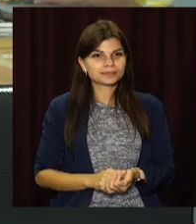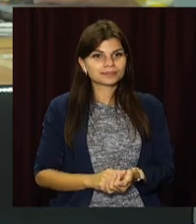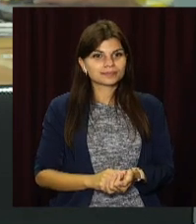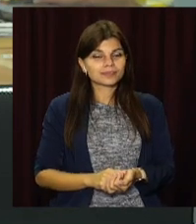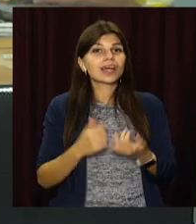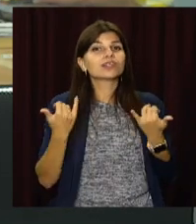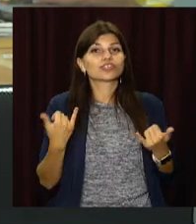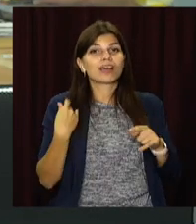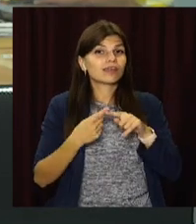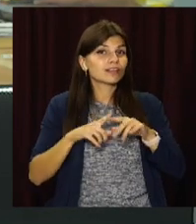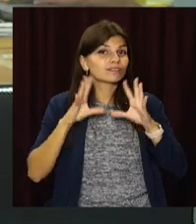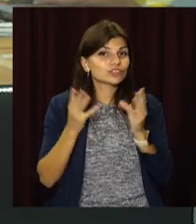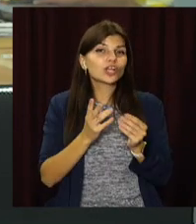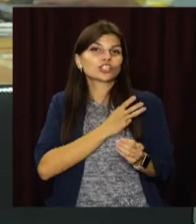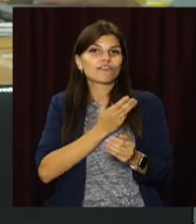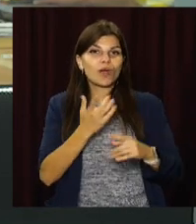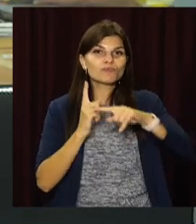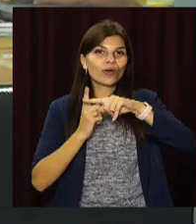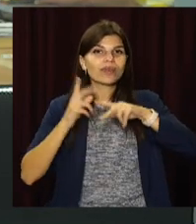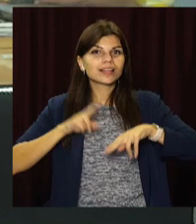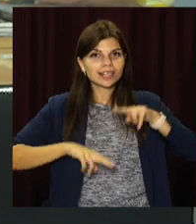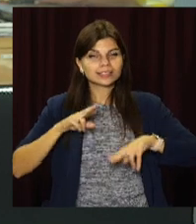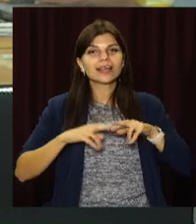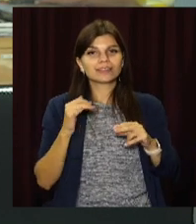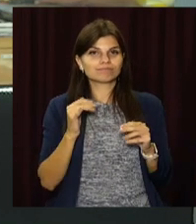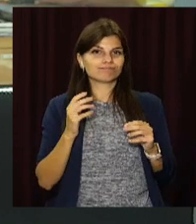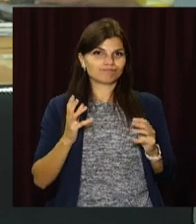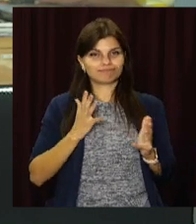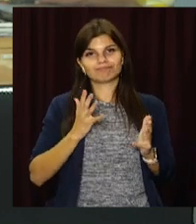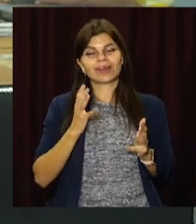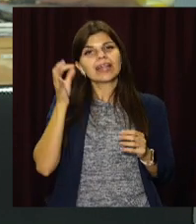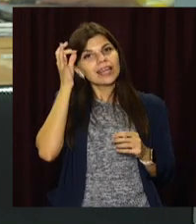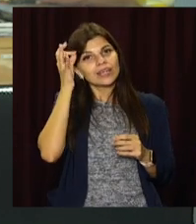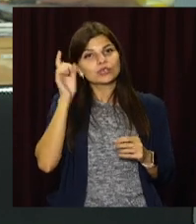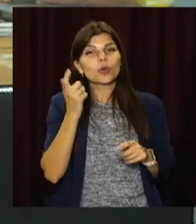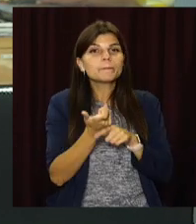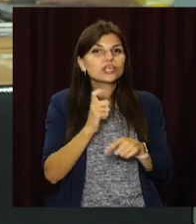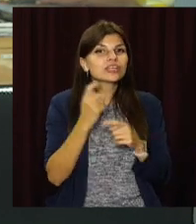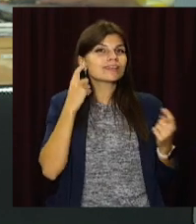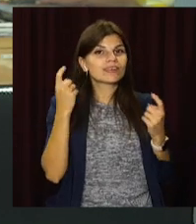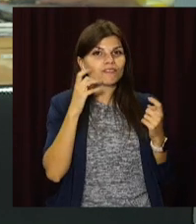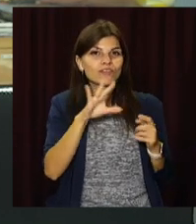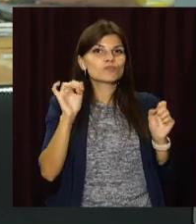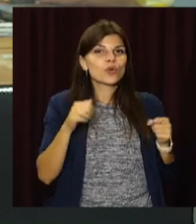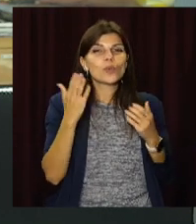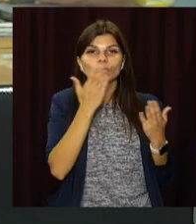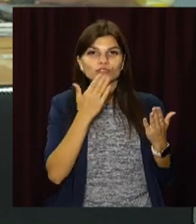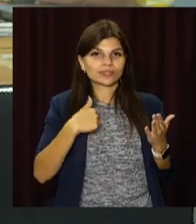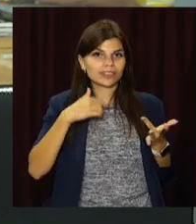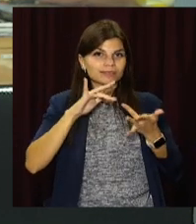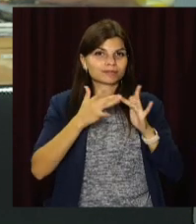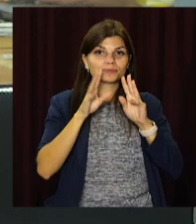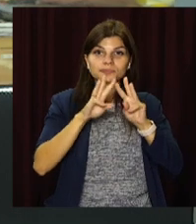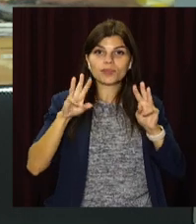На цьому у мене все. Бажаю вам позитивного настрою та натхнення. А я нагадую, що більше інформації можна прочитати на